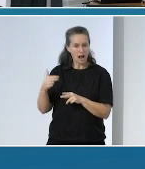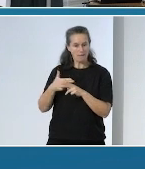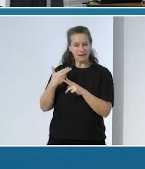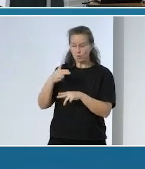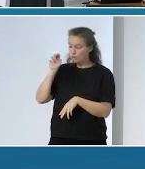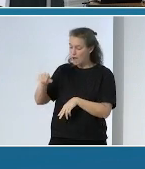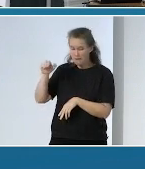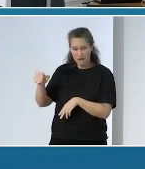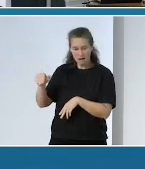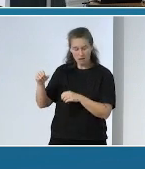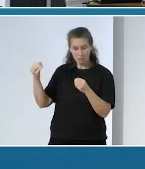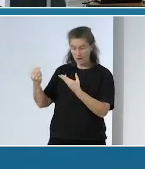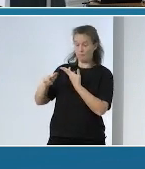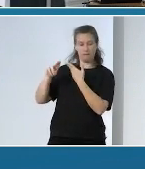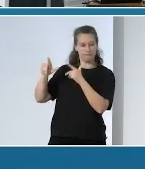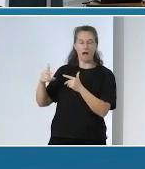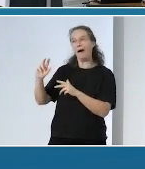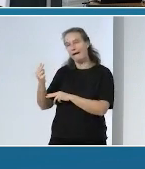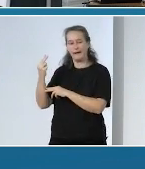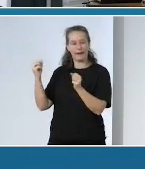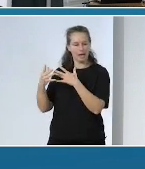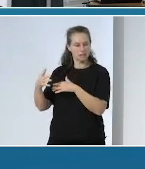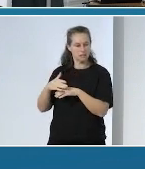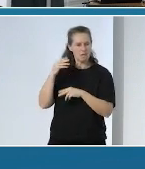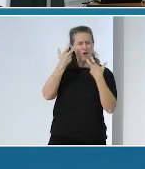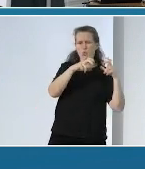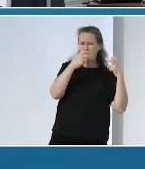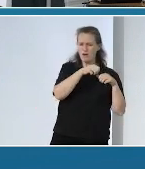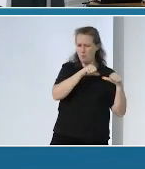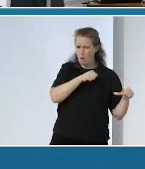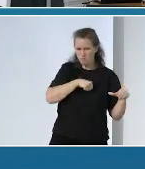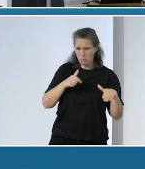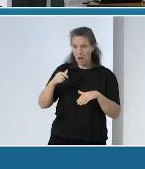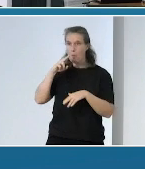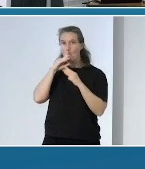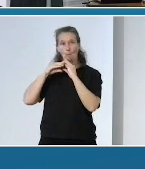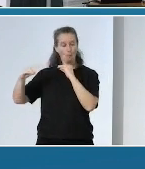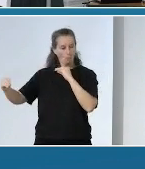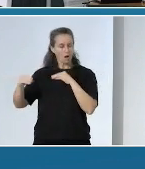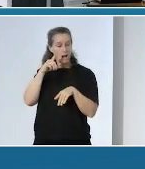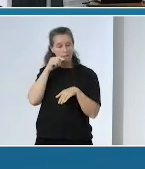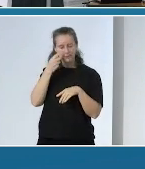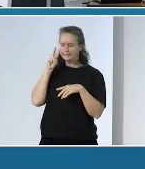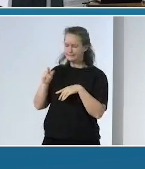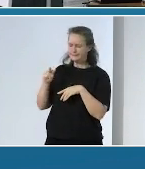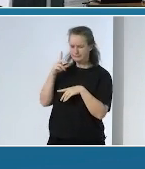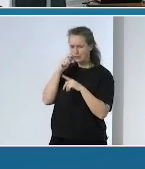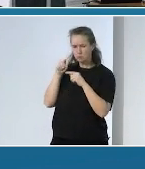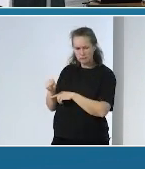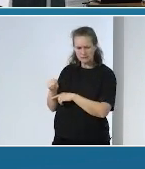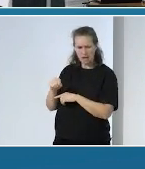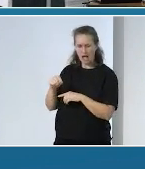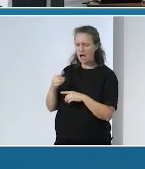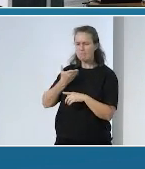prénom, mais pas du tout à des bruits forts. Le papa, lui, il est très sensible aux réactions de sa fille et aux perceptions sonores. Et puis